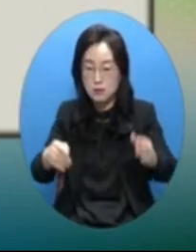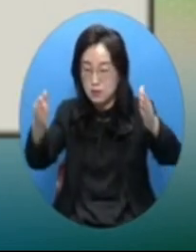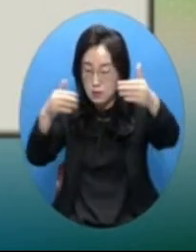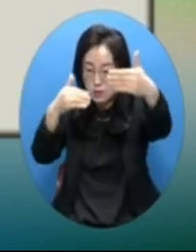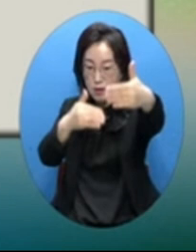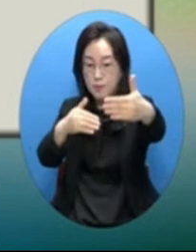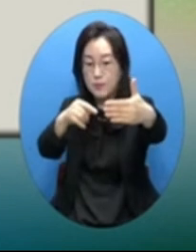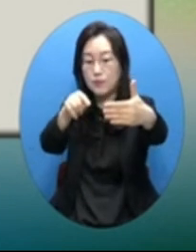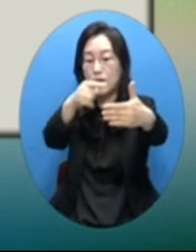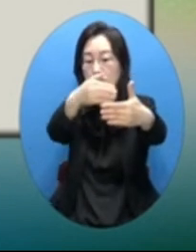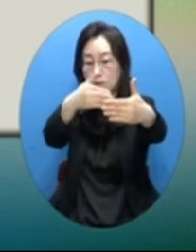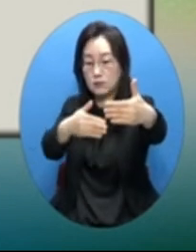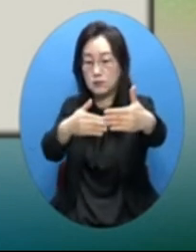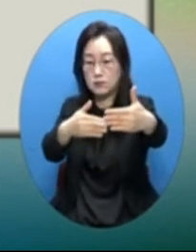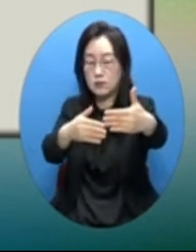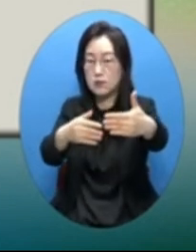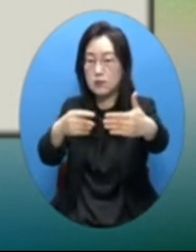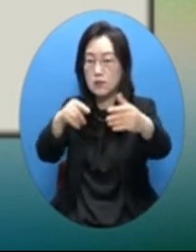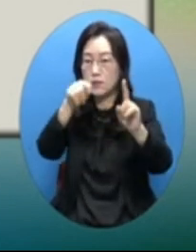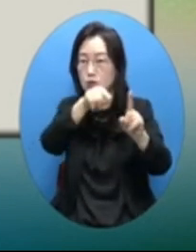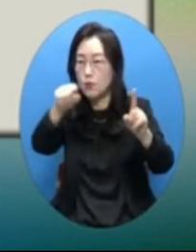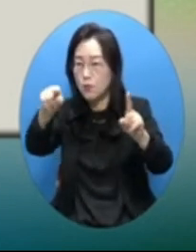3.4m가 되는